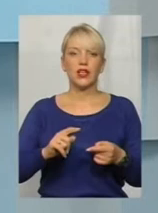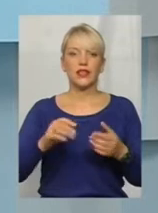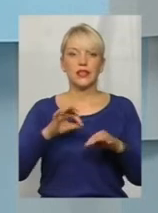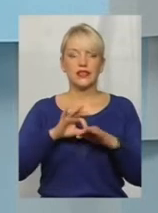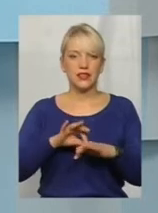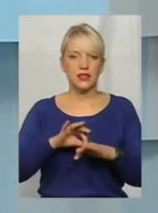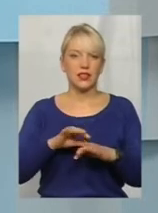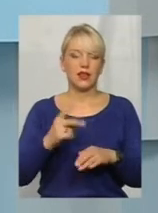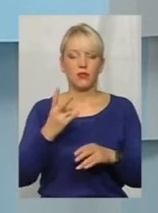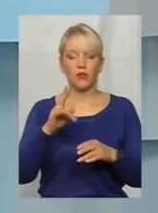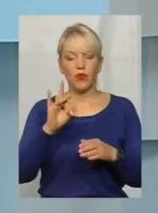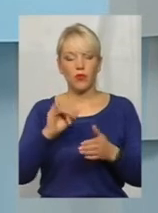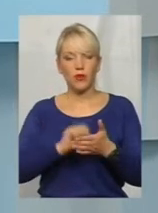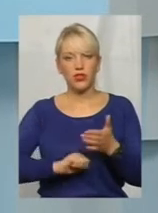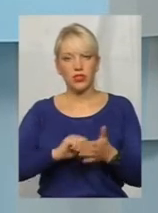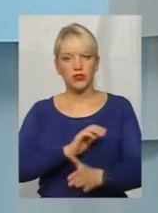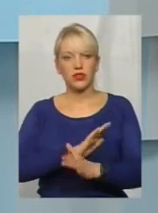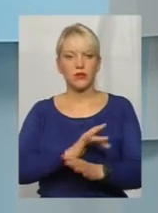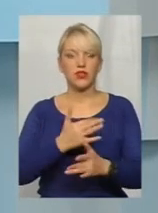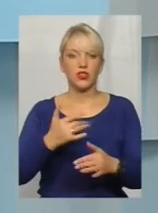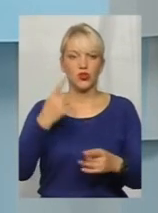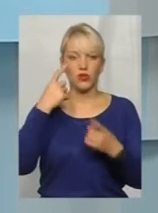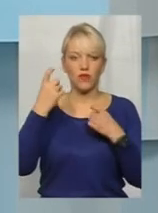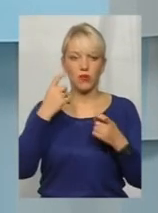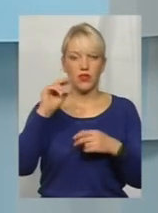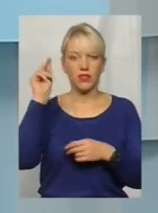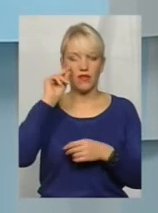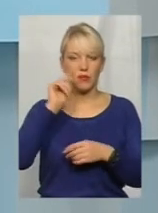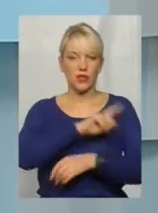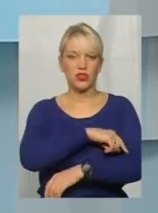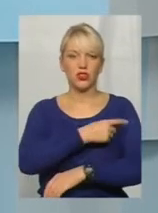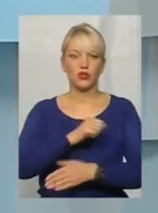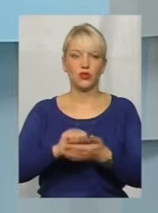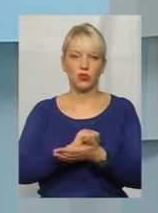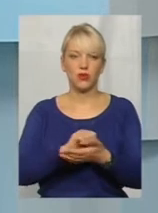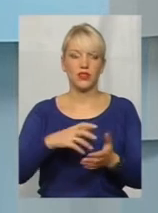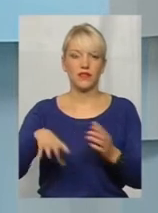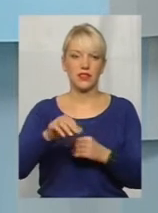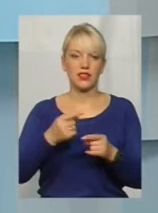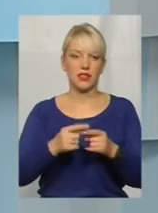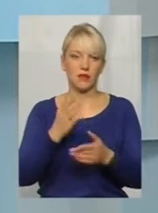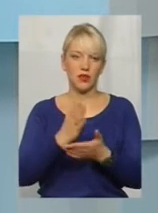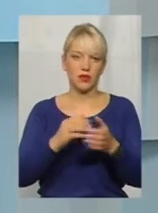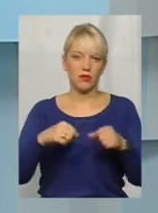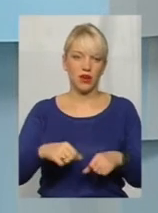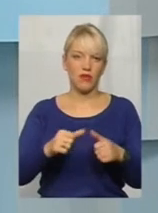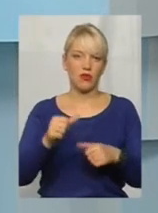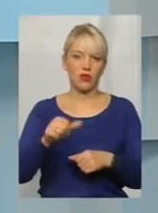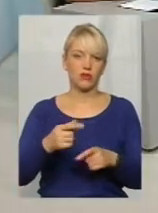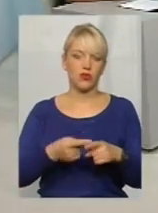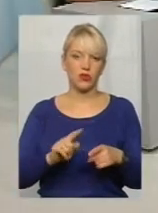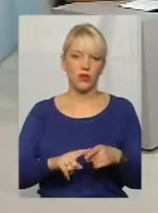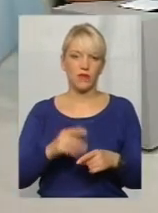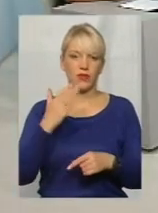які причини смерті, та іншу інформацію, та вивчення медичної документації. Так, це вони все мають право. Крім цього, вони